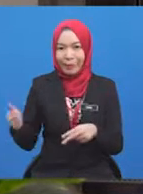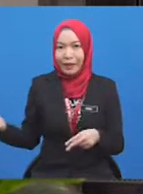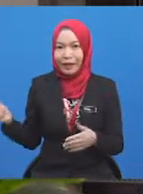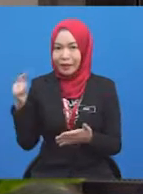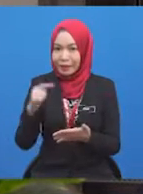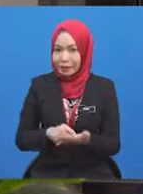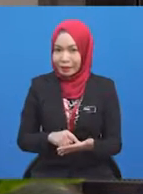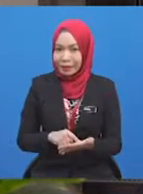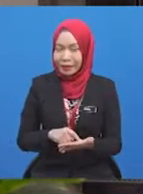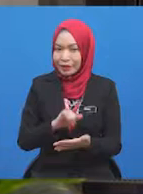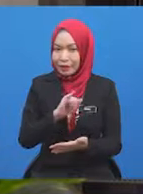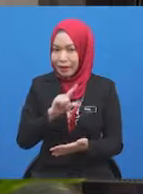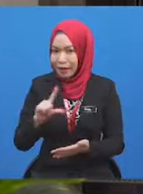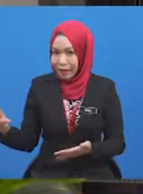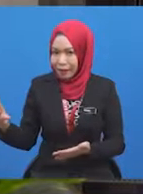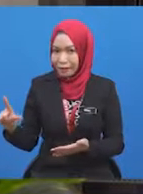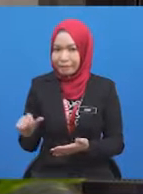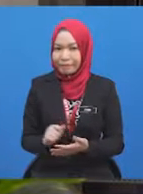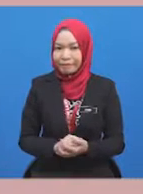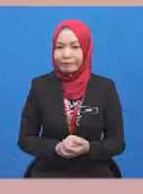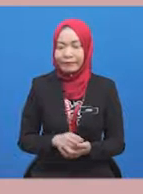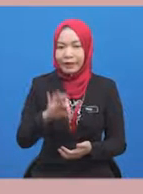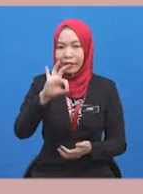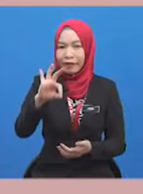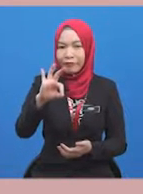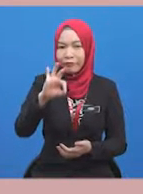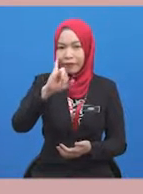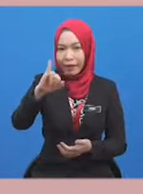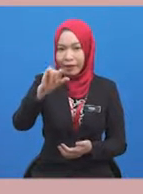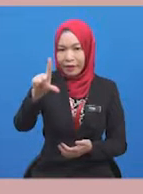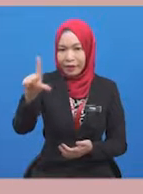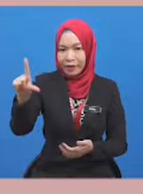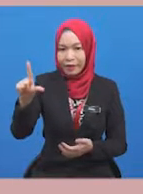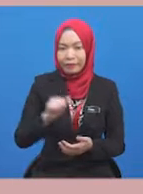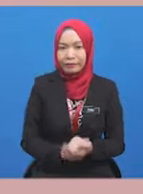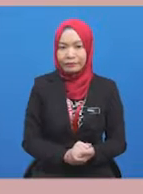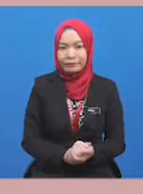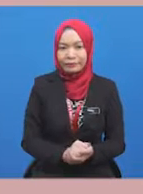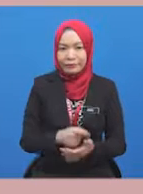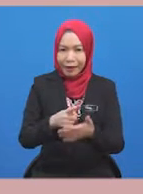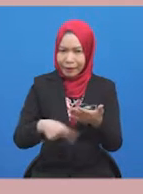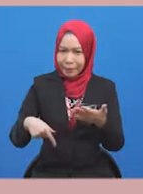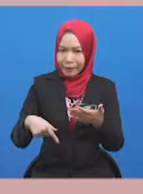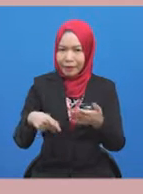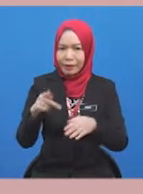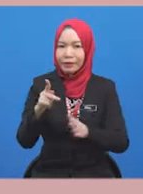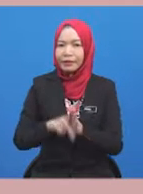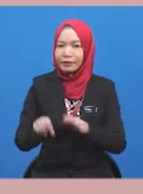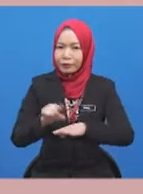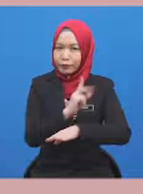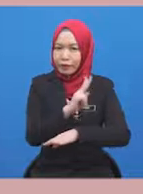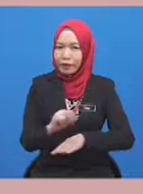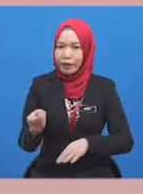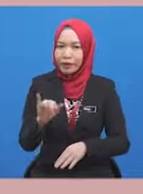untuk proses mewarna ialah fill. Apakah kegunaan fill? Fill